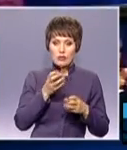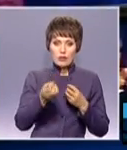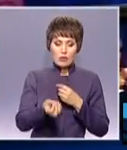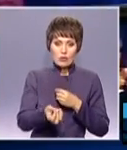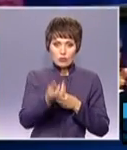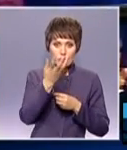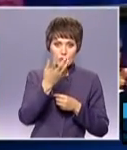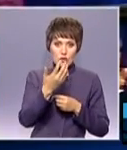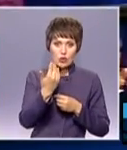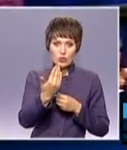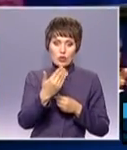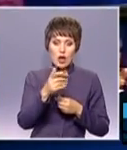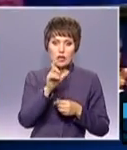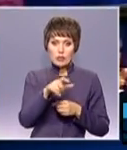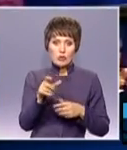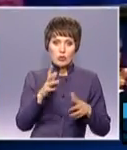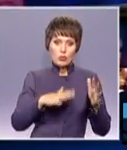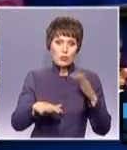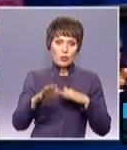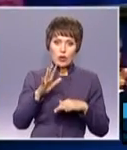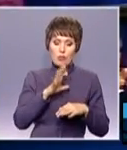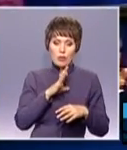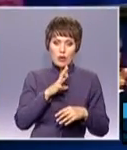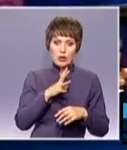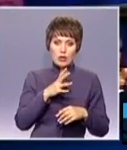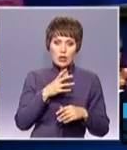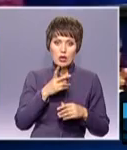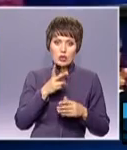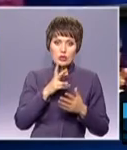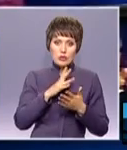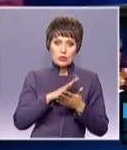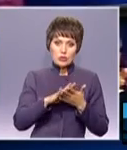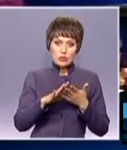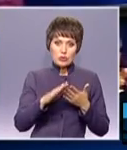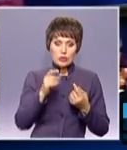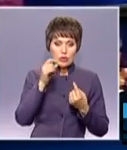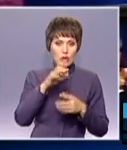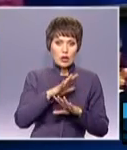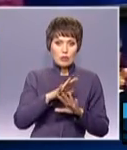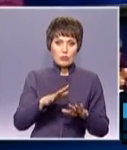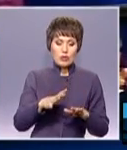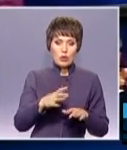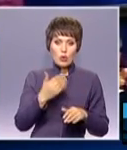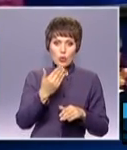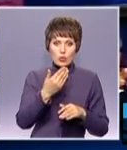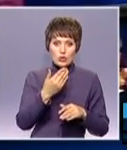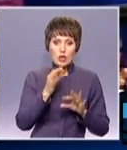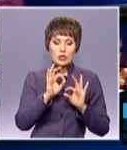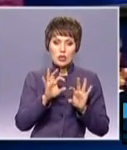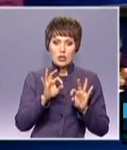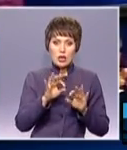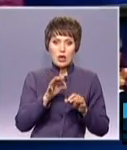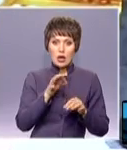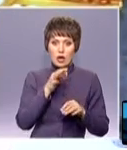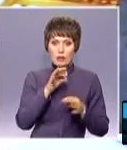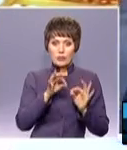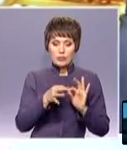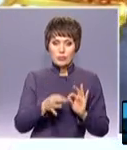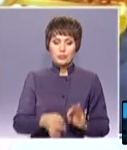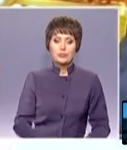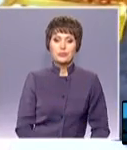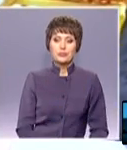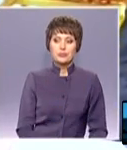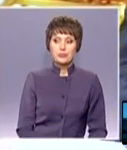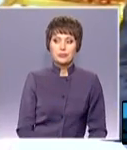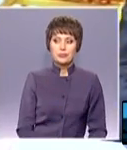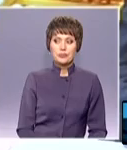жатамыз, сөзге түсетін адамдар болады. Мысалы ол тазалыққа ешқандай гигиенаға келмейді. Мысалы осы жағынан тоқтала кетсеңіз. Бұл жағынан қандай